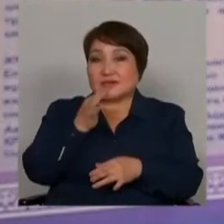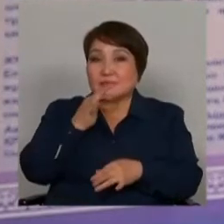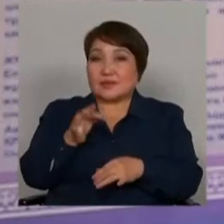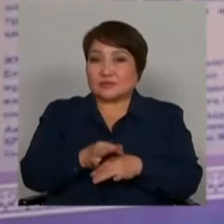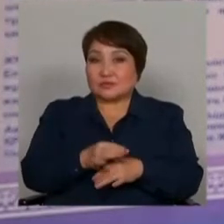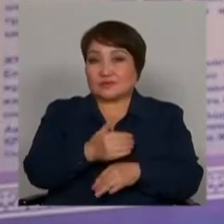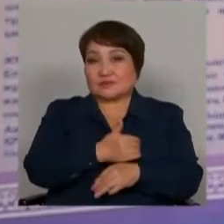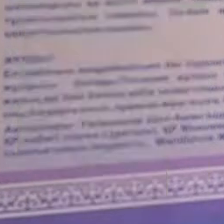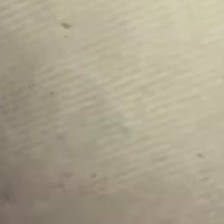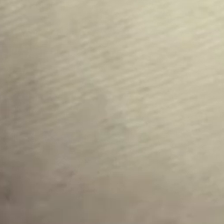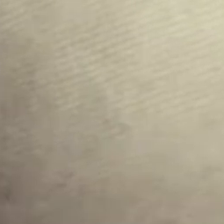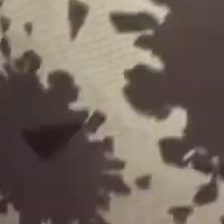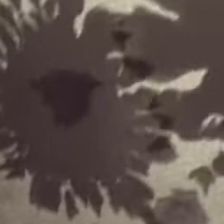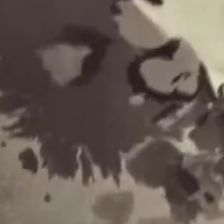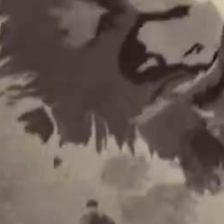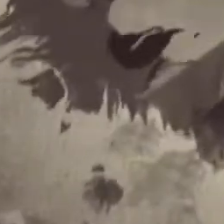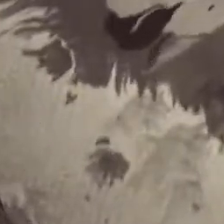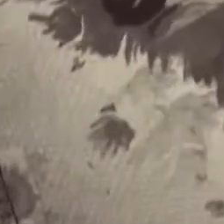осы.